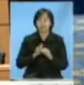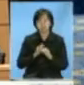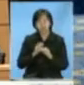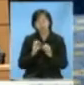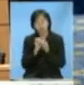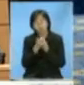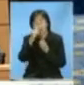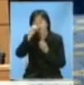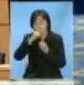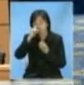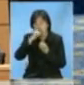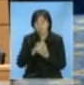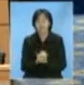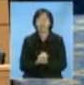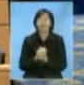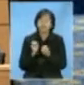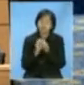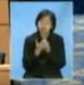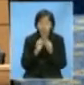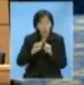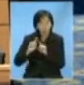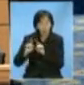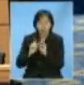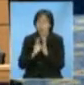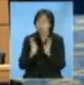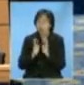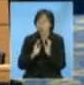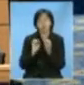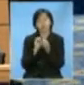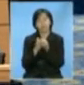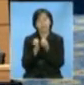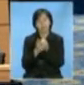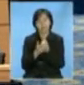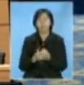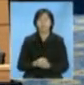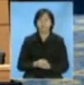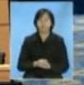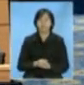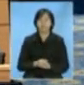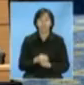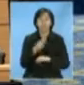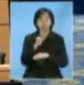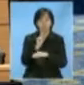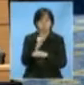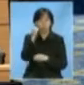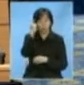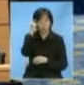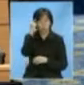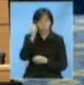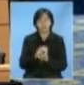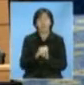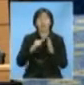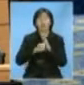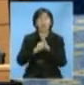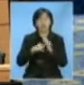ผลไม้ไทยเพราะมีผลไม้มากที่สุดของประเทศไทยนะครับแต่ท่านประธานเชื่อไหมว่าบ้านผ